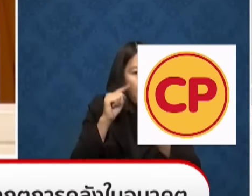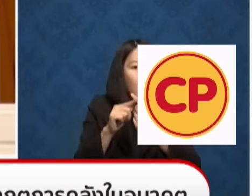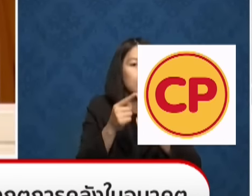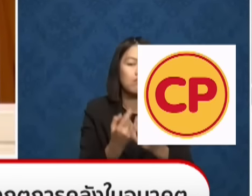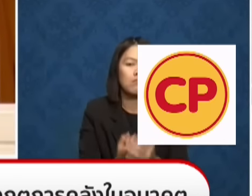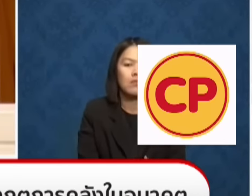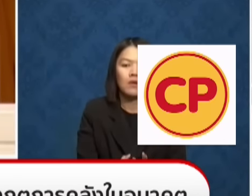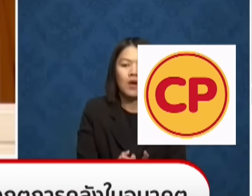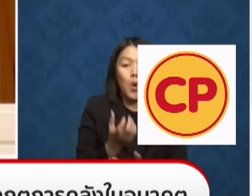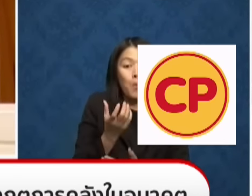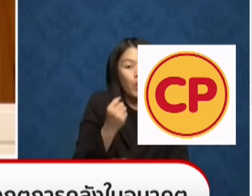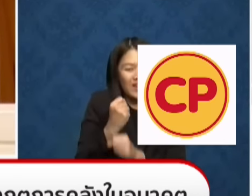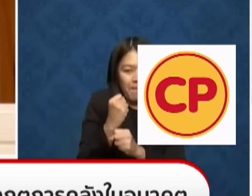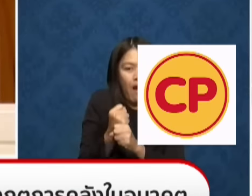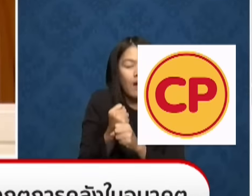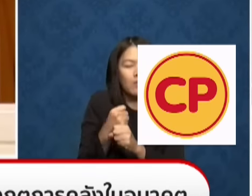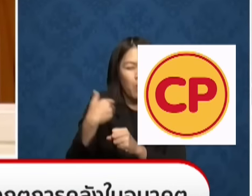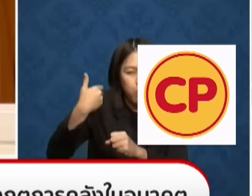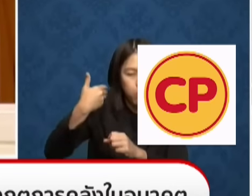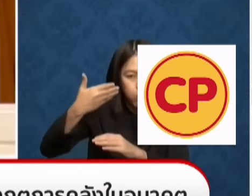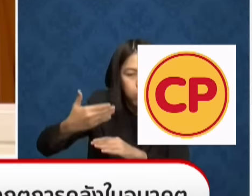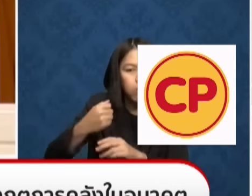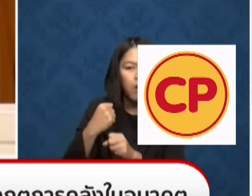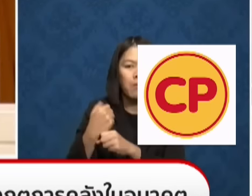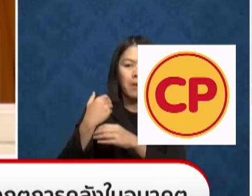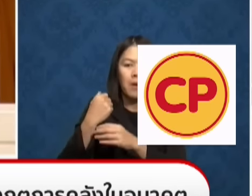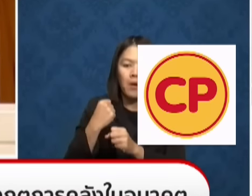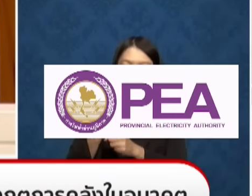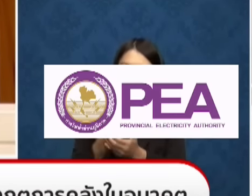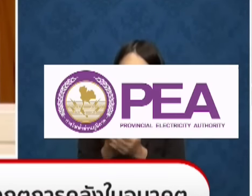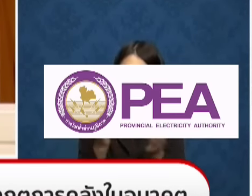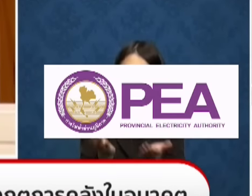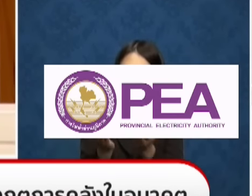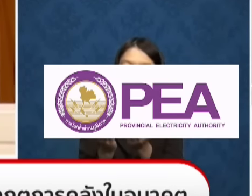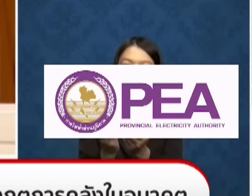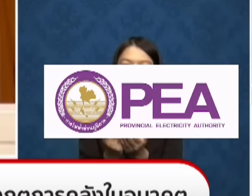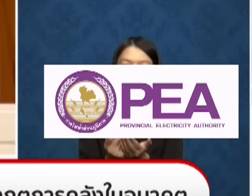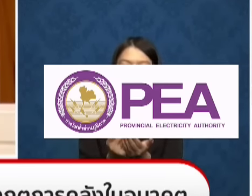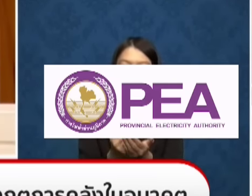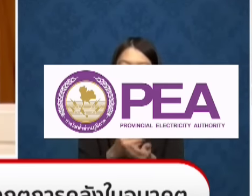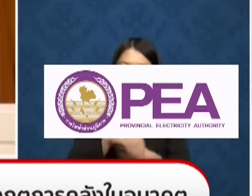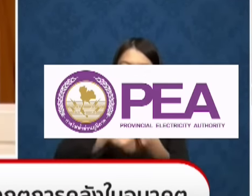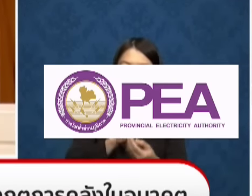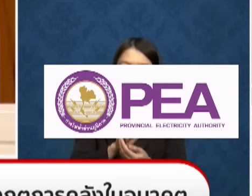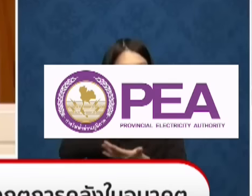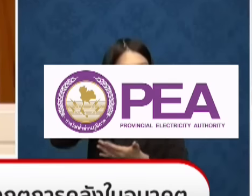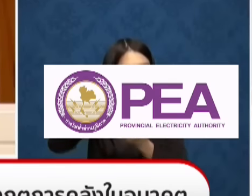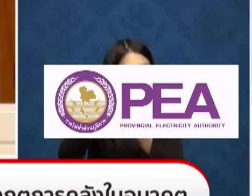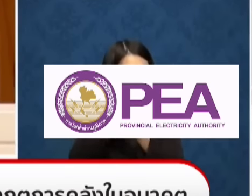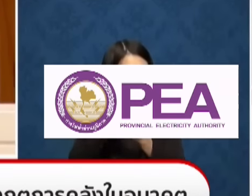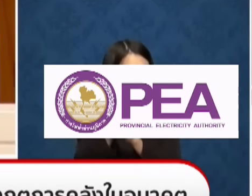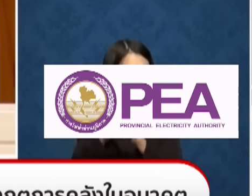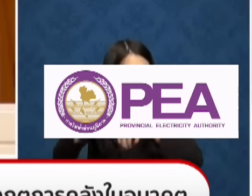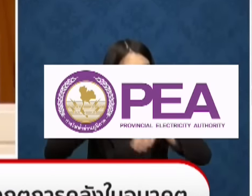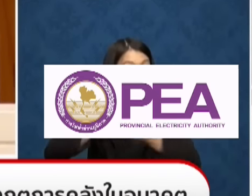ณจุลพันธ์อมรวิวัฒน์กันก่อนแล้วก็เดี๋ยวจะมีเสียงอาจารย์วีระด้วยค่ะเดี๋ยวฟังเสียงคุณจุลพันธ์กันก่อนค่ะ